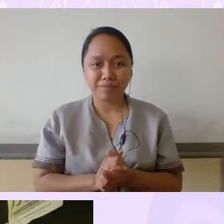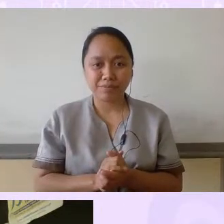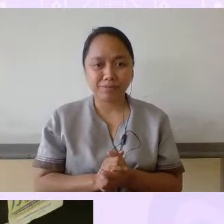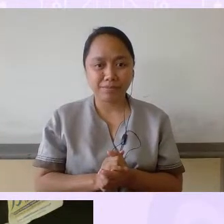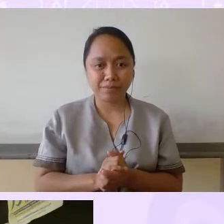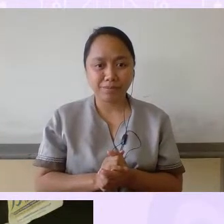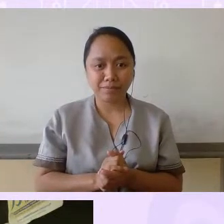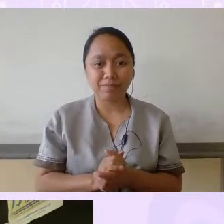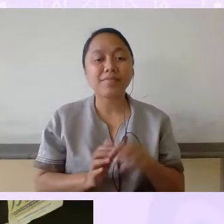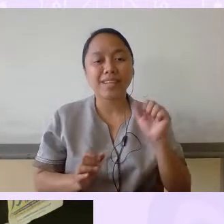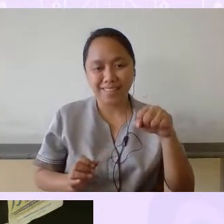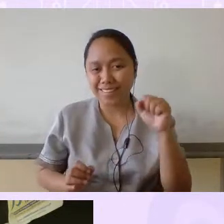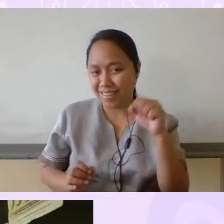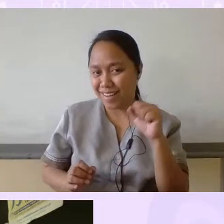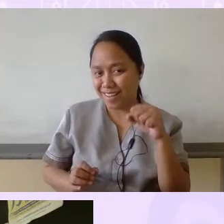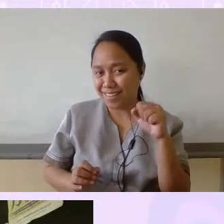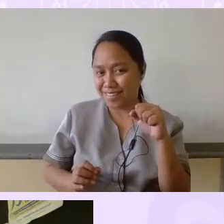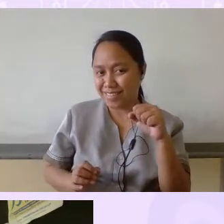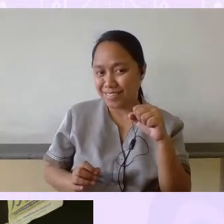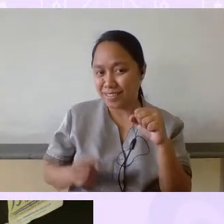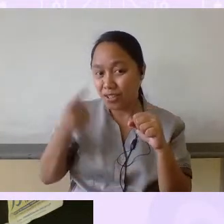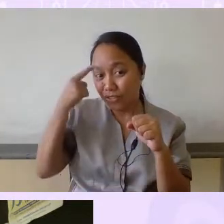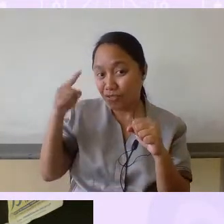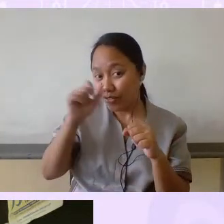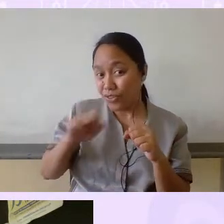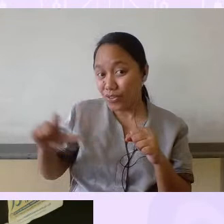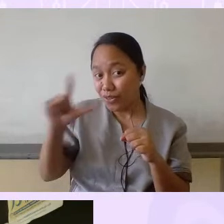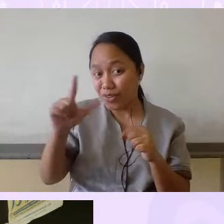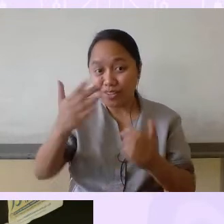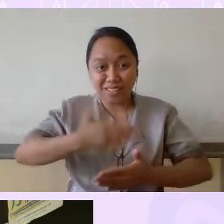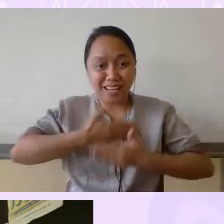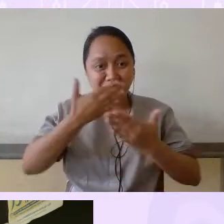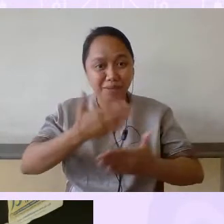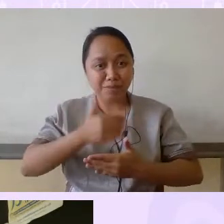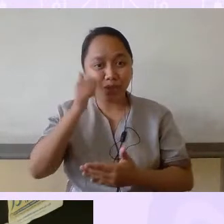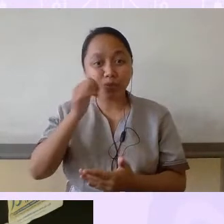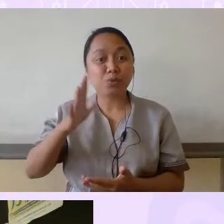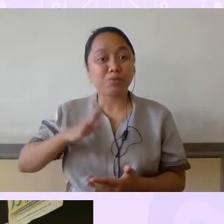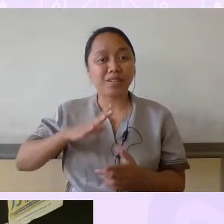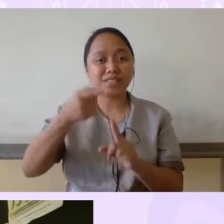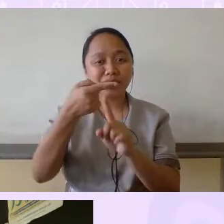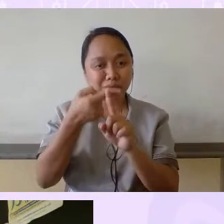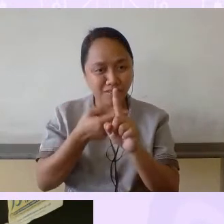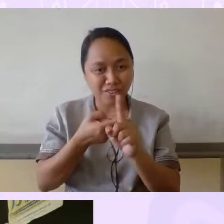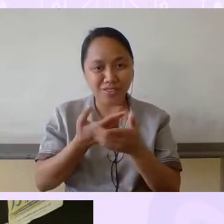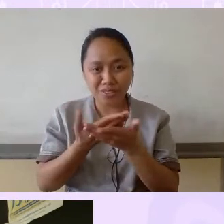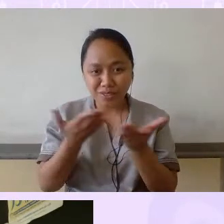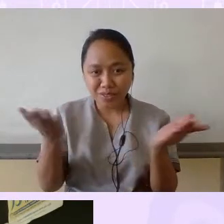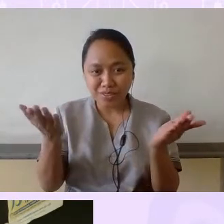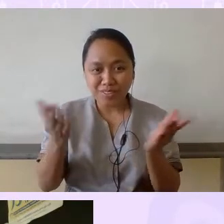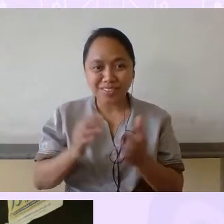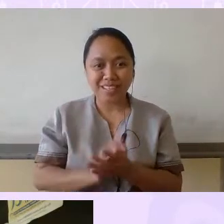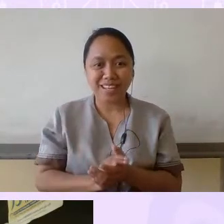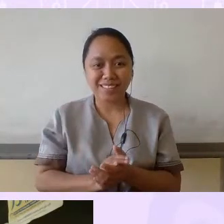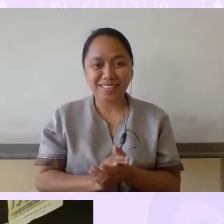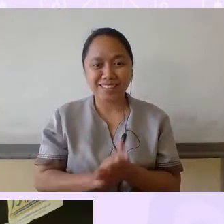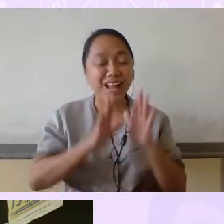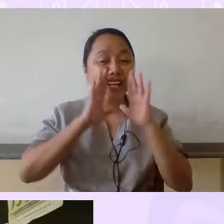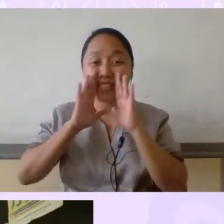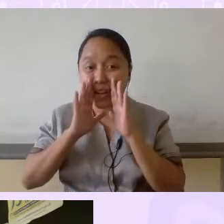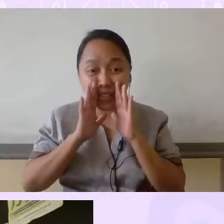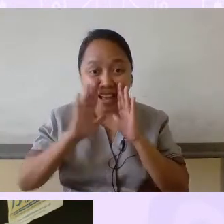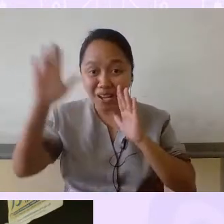Opo. Para na lang sa lahat, Happy Women's Month. At shout out na rin sa